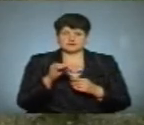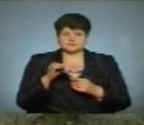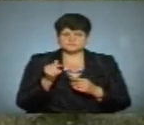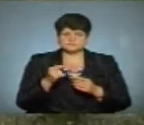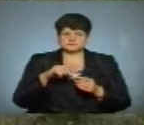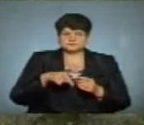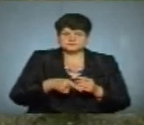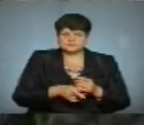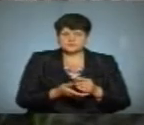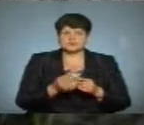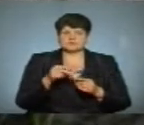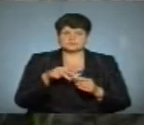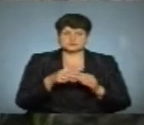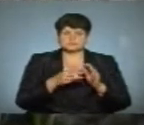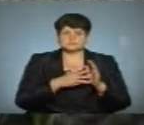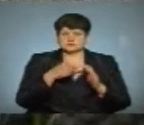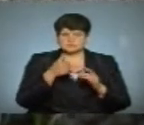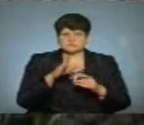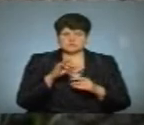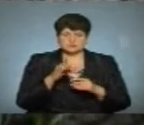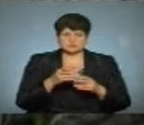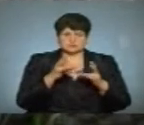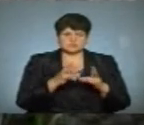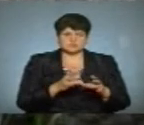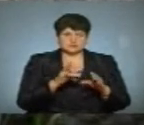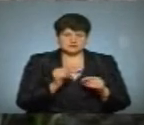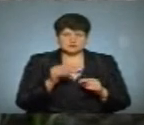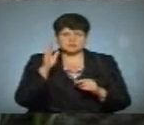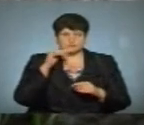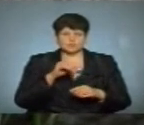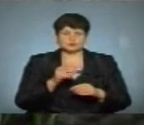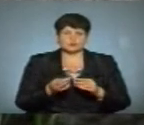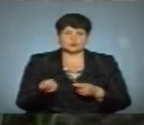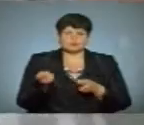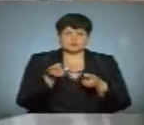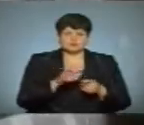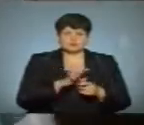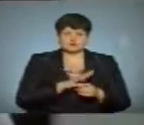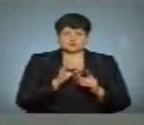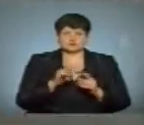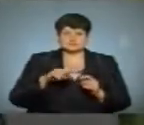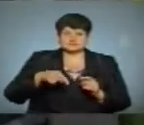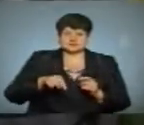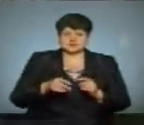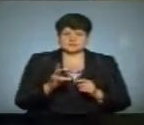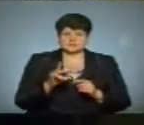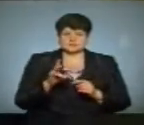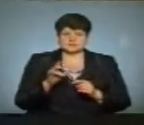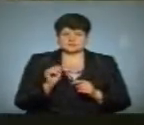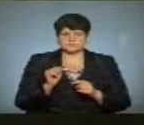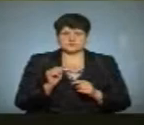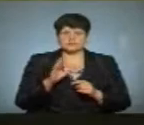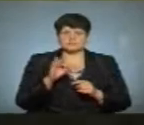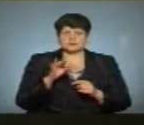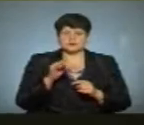2017 році вежу визнали аварійною, відтоді водопостачання було лише зі свердловини. Вежі знаходилися от на